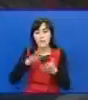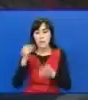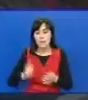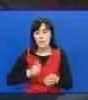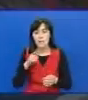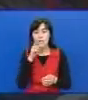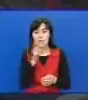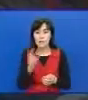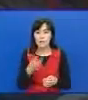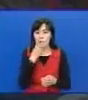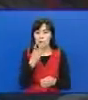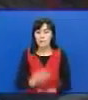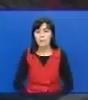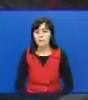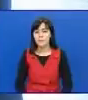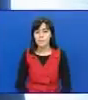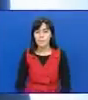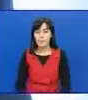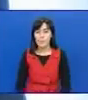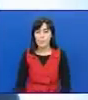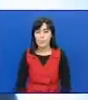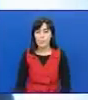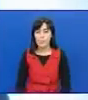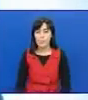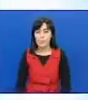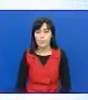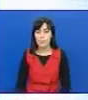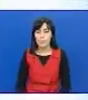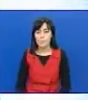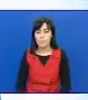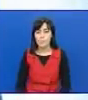жастарға үлгі етті. Перизат Нұрбаева, Рулан Рүстемов, Бағдәулет Разақ, оңтүстік ақпарат.